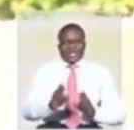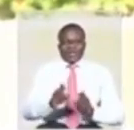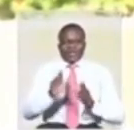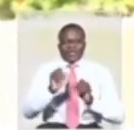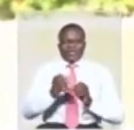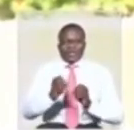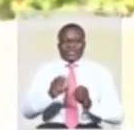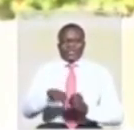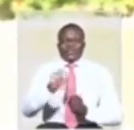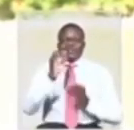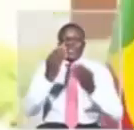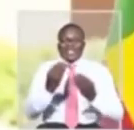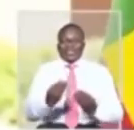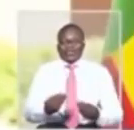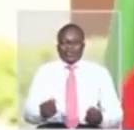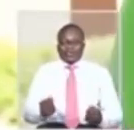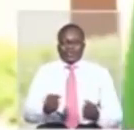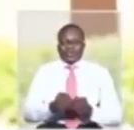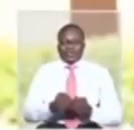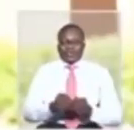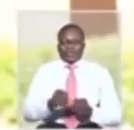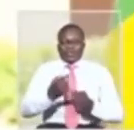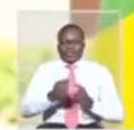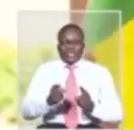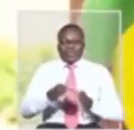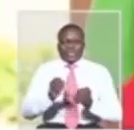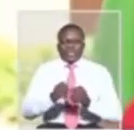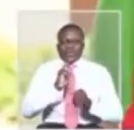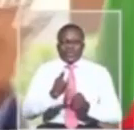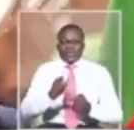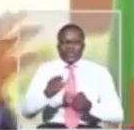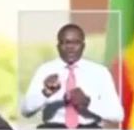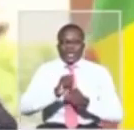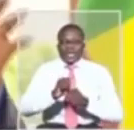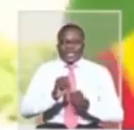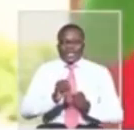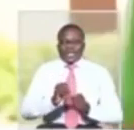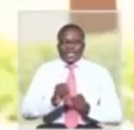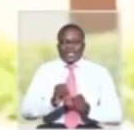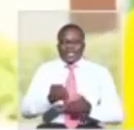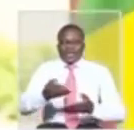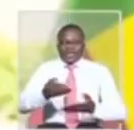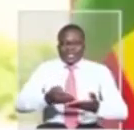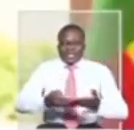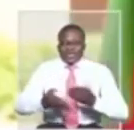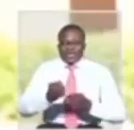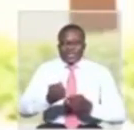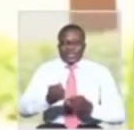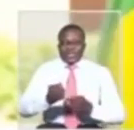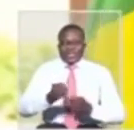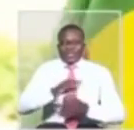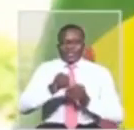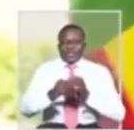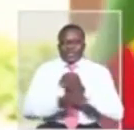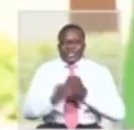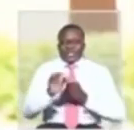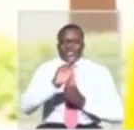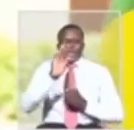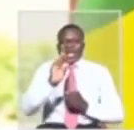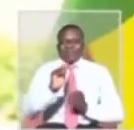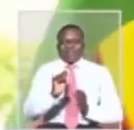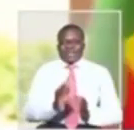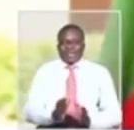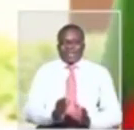je pense que la question ici, c'est ne pas de fuir la question, mais c'est pouvoir essayer de trouver des solutions à cette crise. Mais pendant que nous sommes en train d'avoir